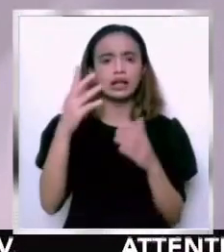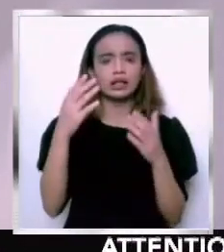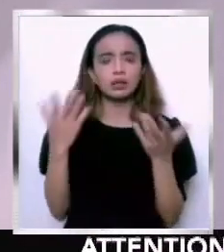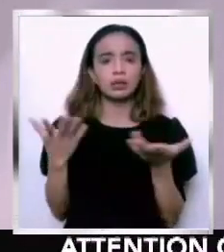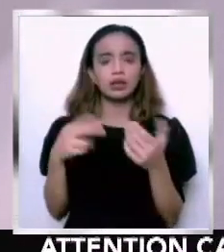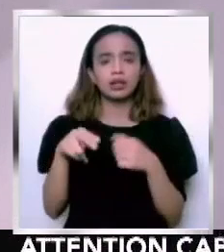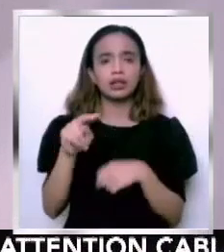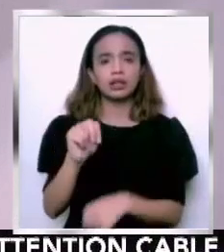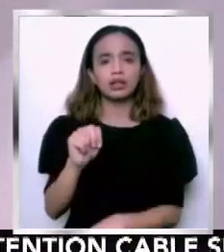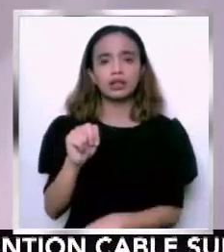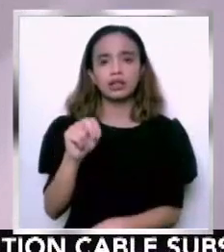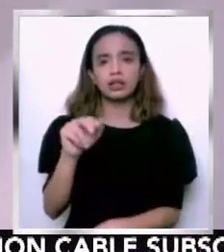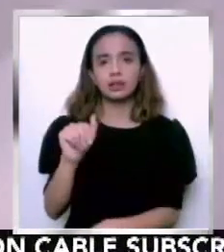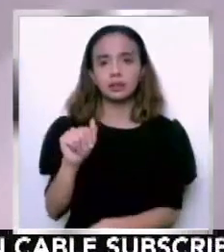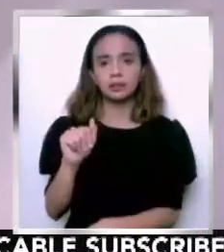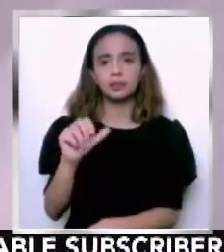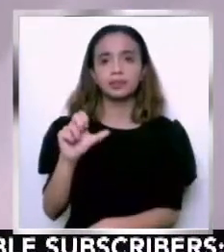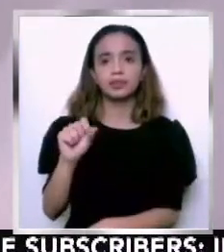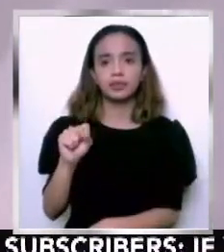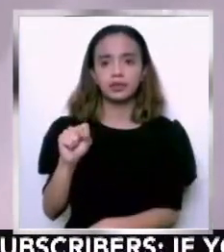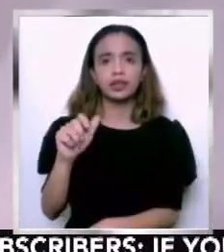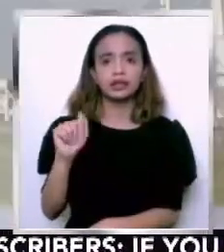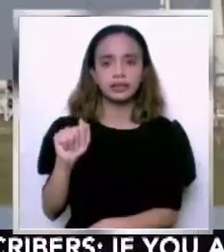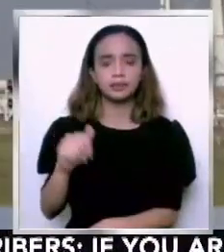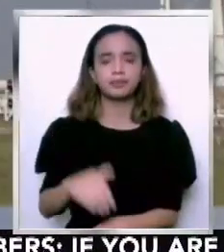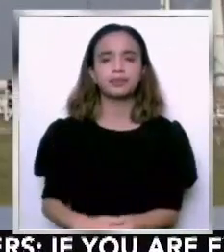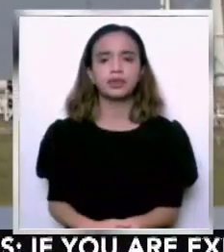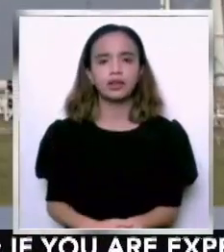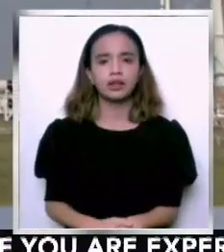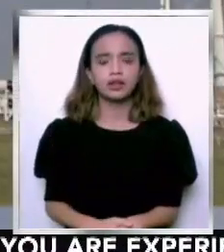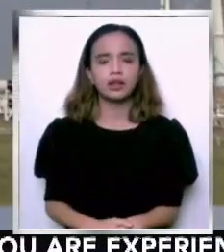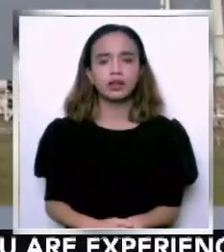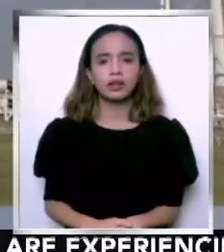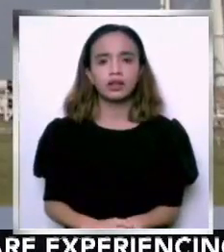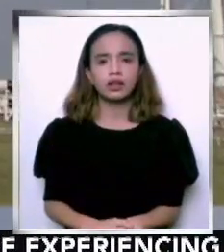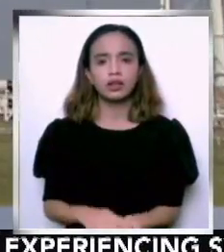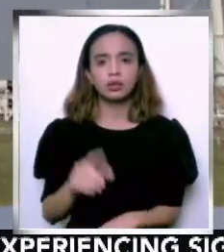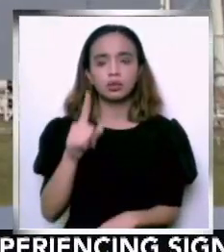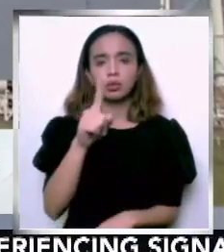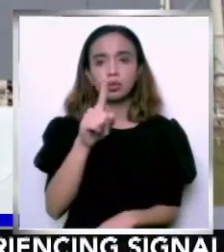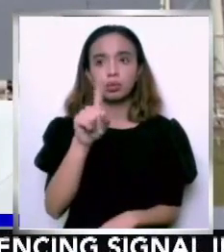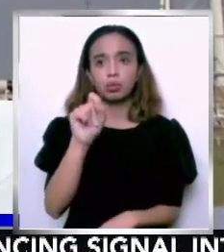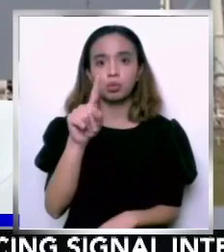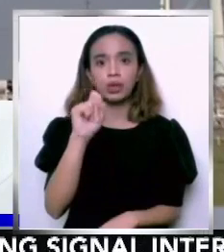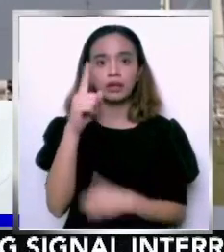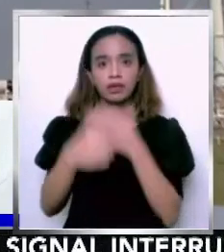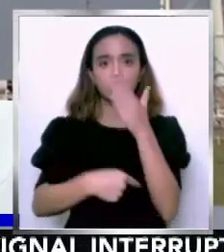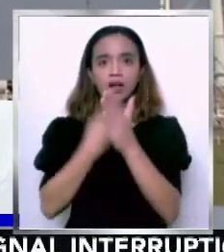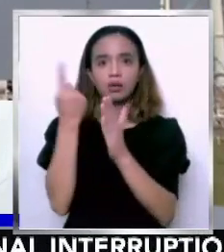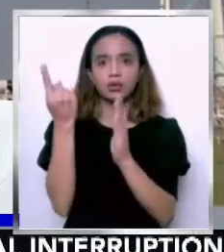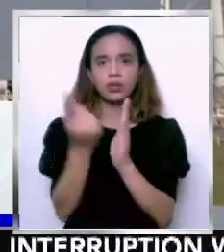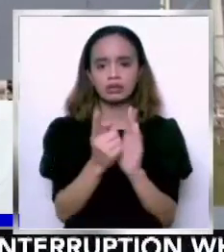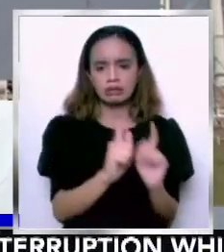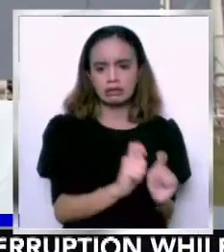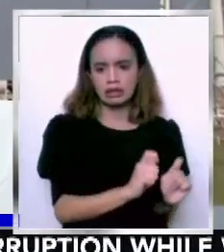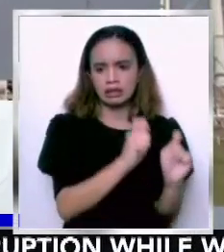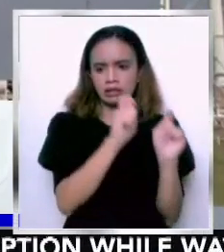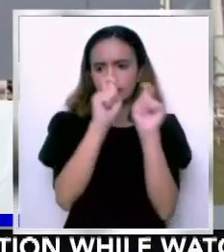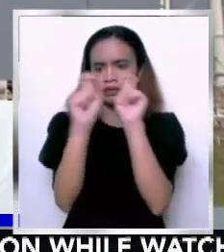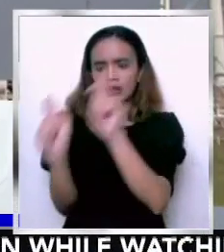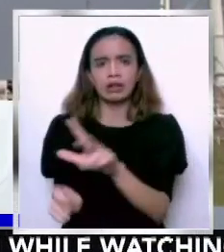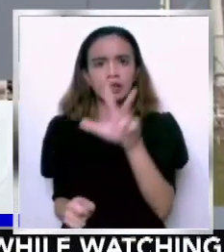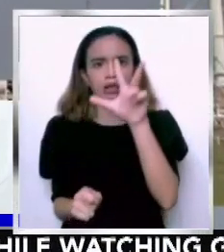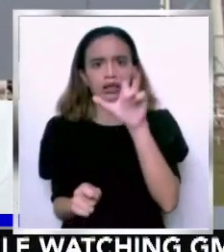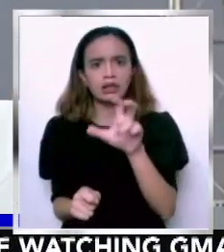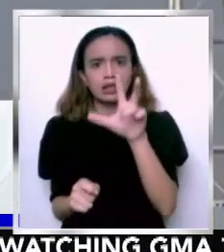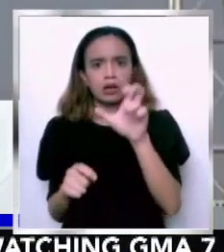Aeronautics and Space Administration o NASA. Inabot ng halos 11 oras ang paglipat ng mahigit 300